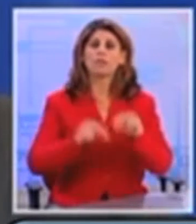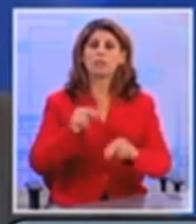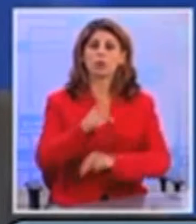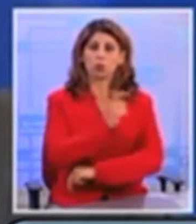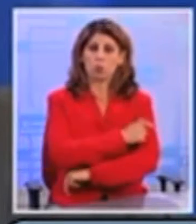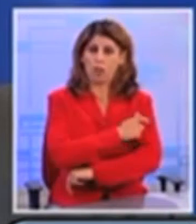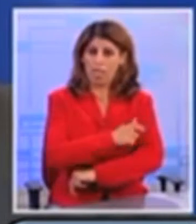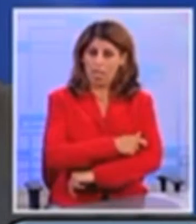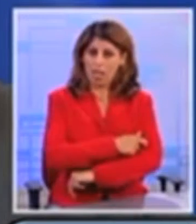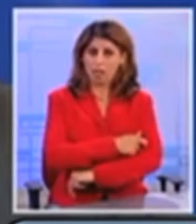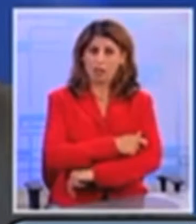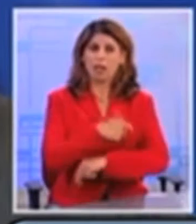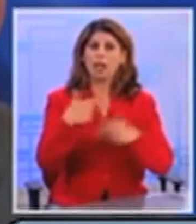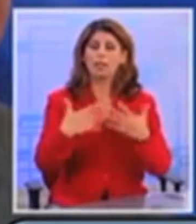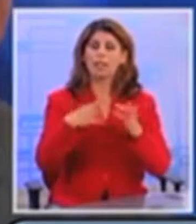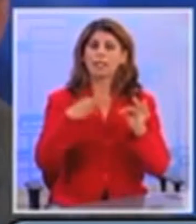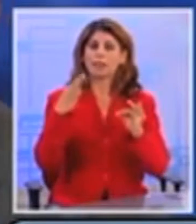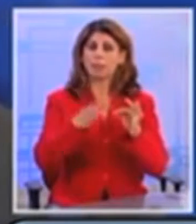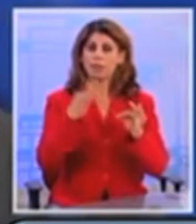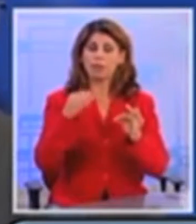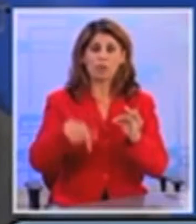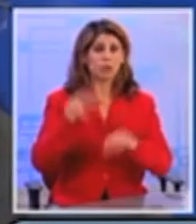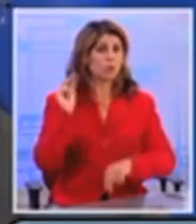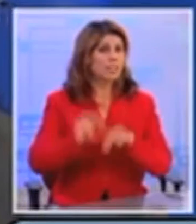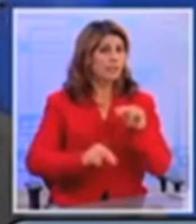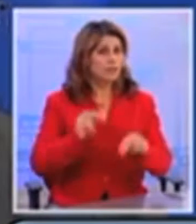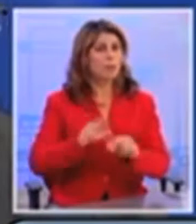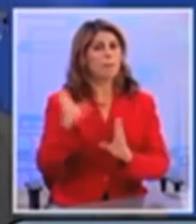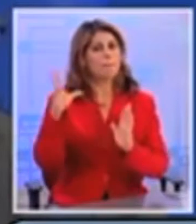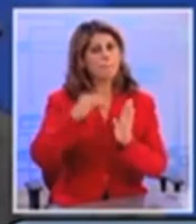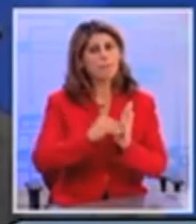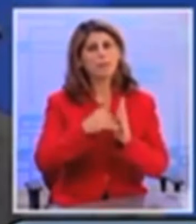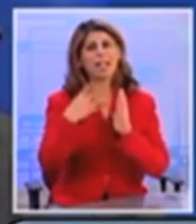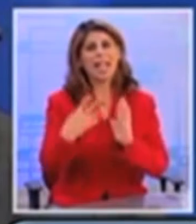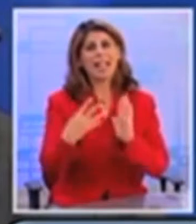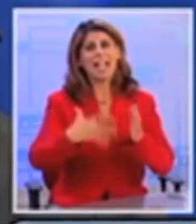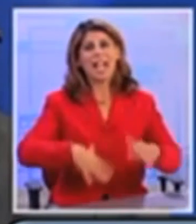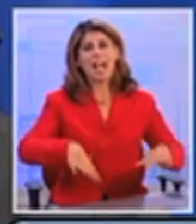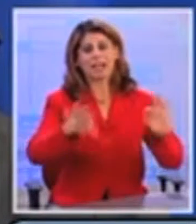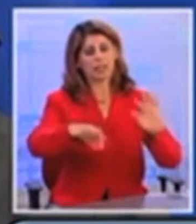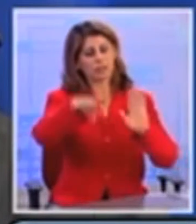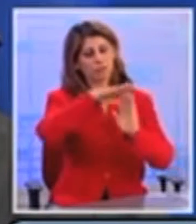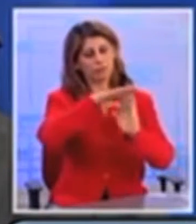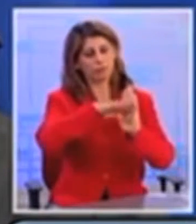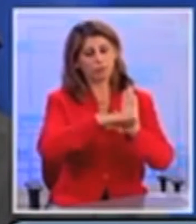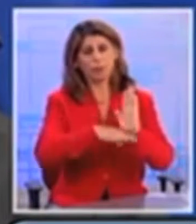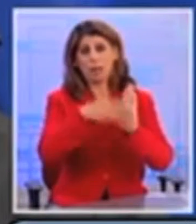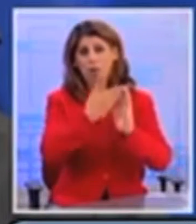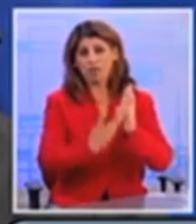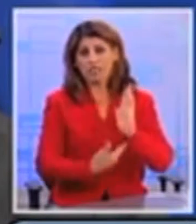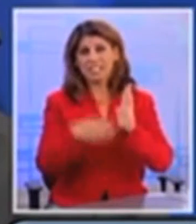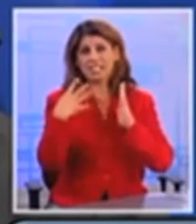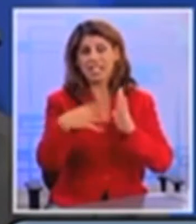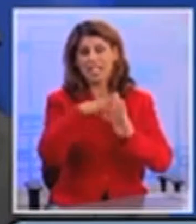une résolution qui contient 9 principes visant à définir un mécanisme de